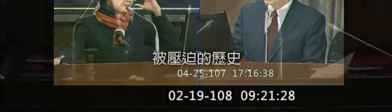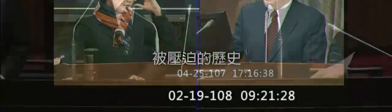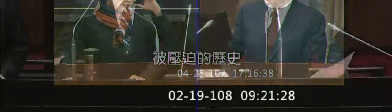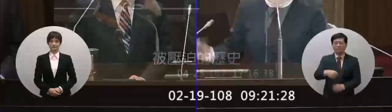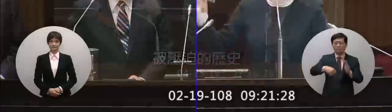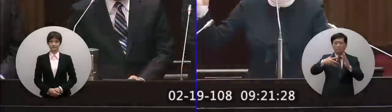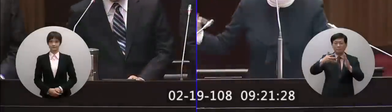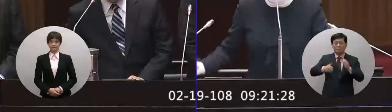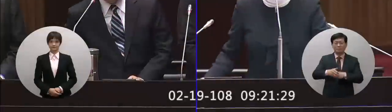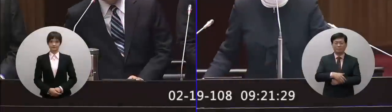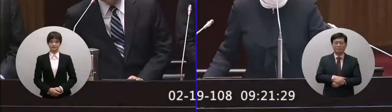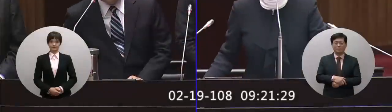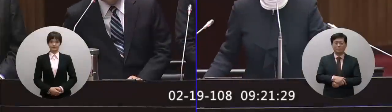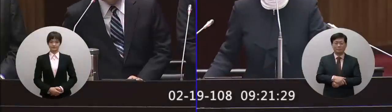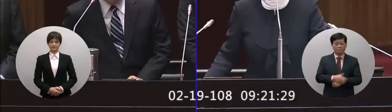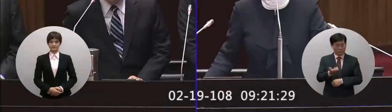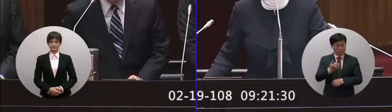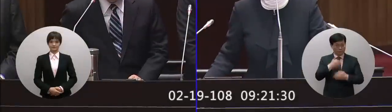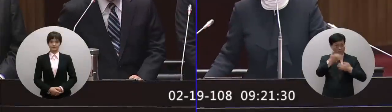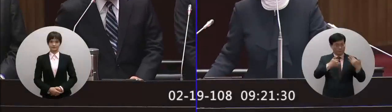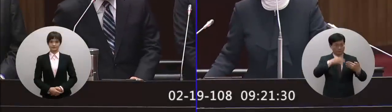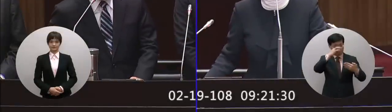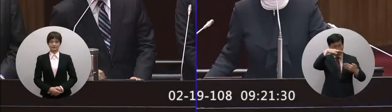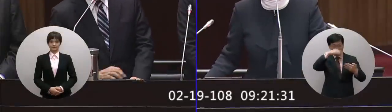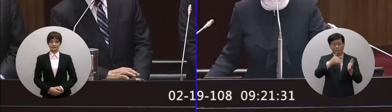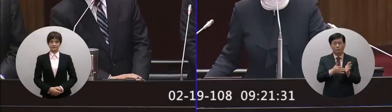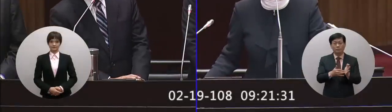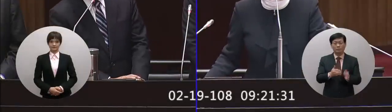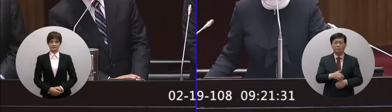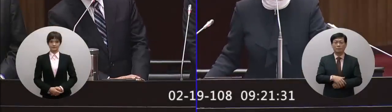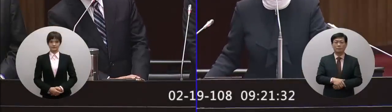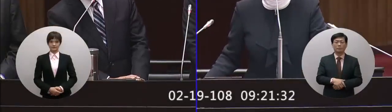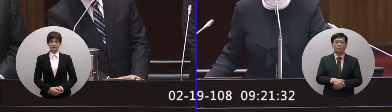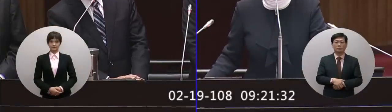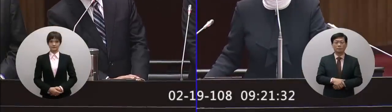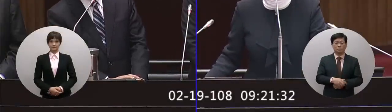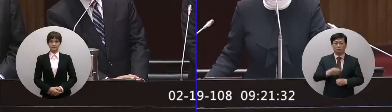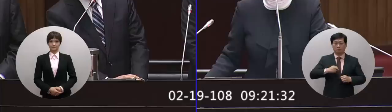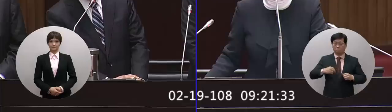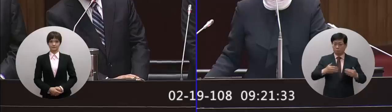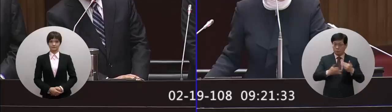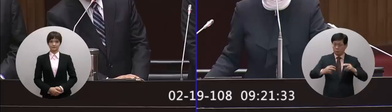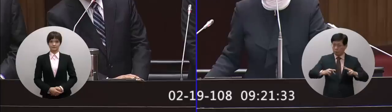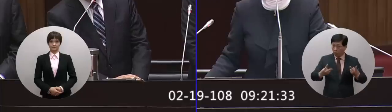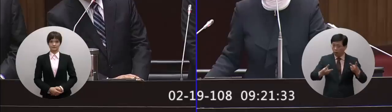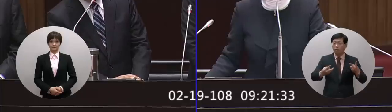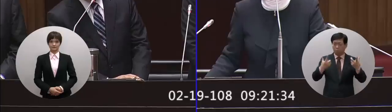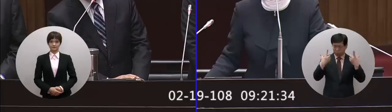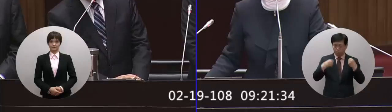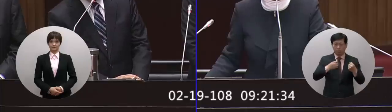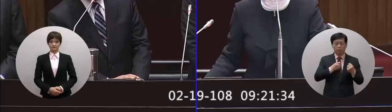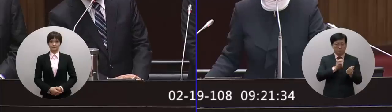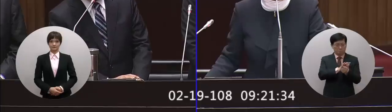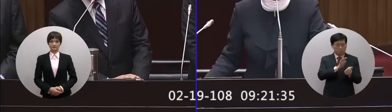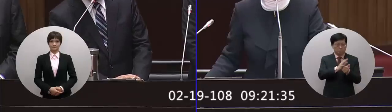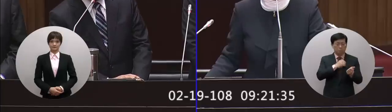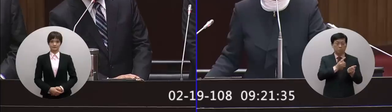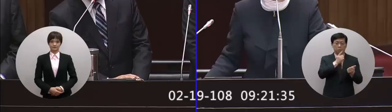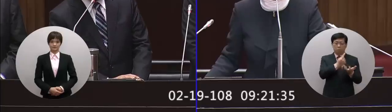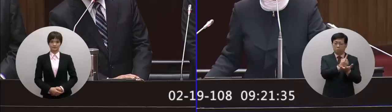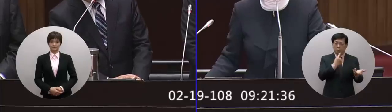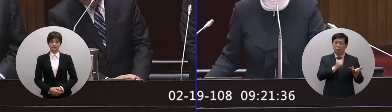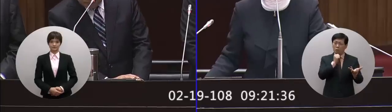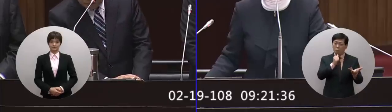好，院长，我们看完了这篇影片之后呢，改善交通其实是脱离贫穷、脱离偏